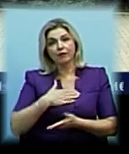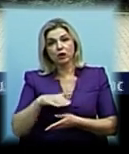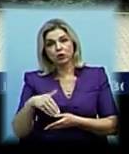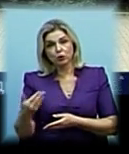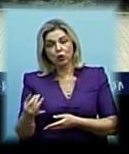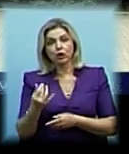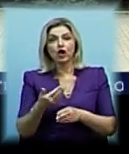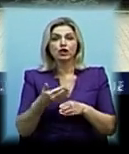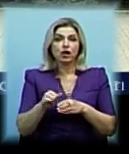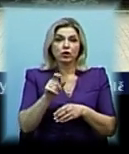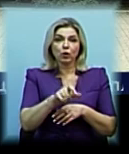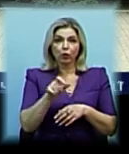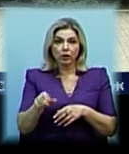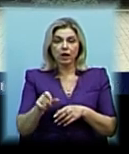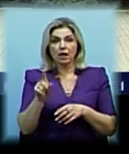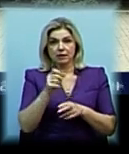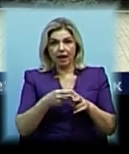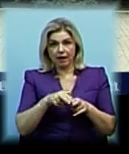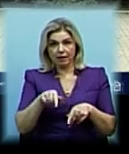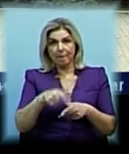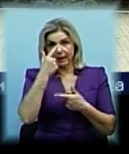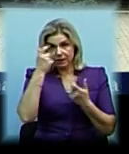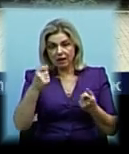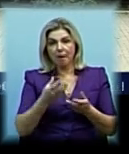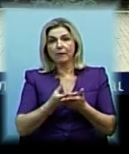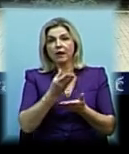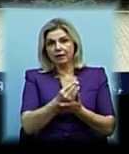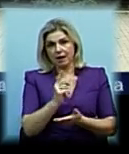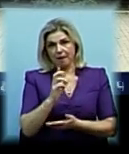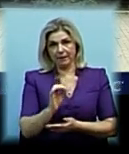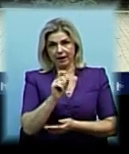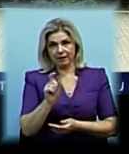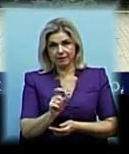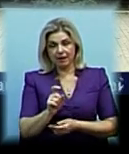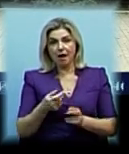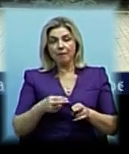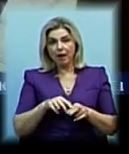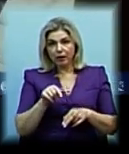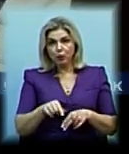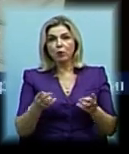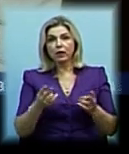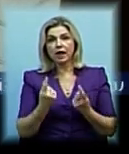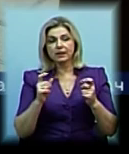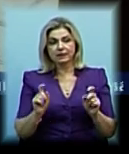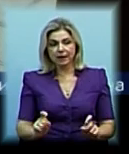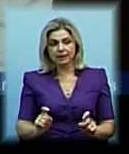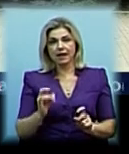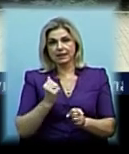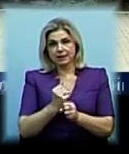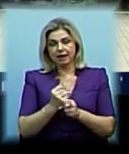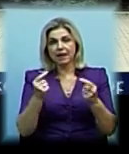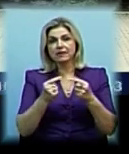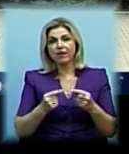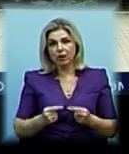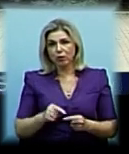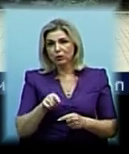людей ввиду этих призывов платили в компанию «Бриз». Поэтому надо сесть, в первую очередь надо сделать сверку. Тут